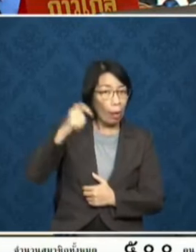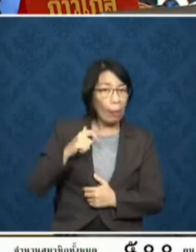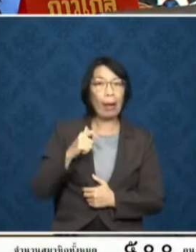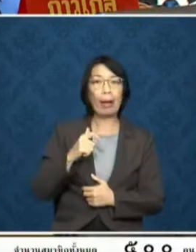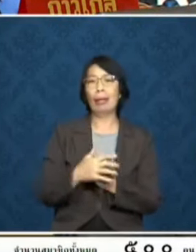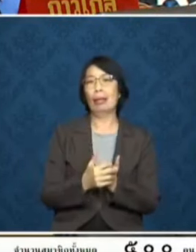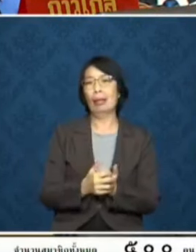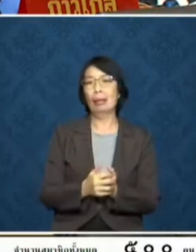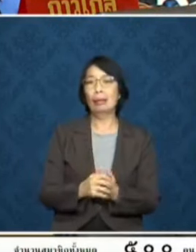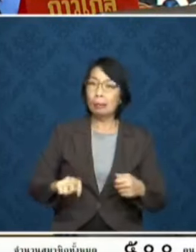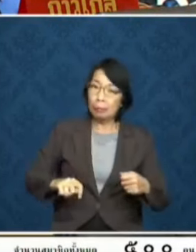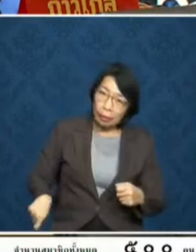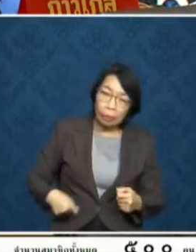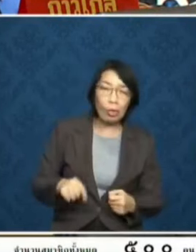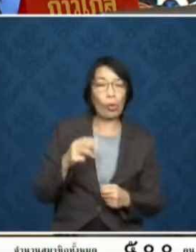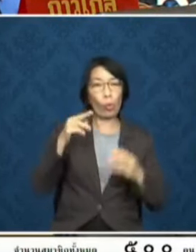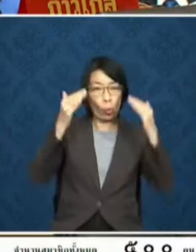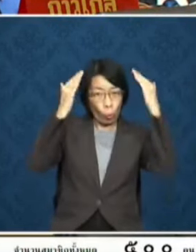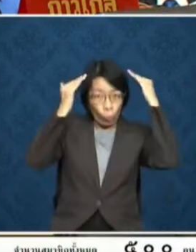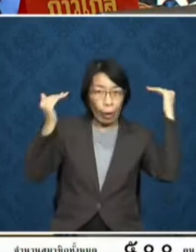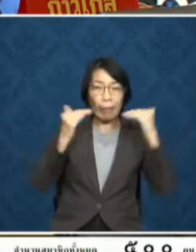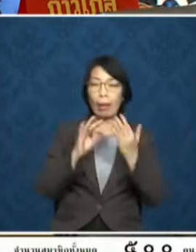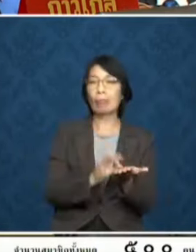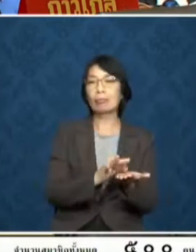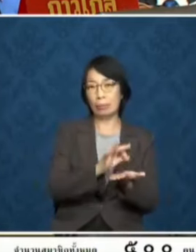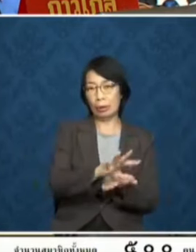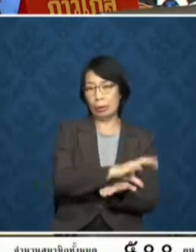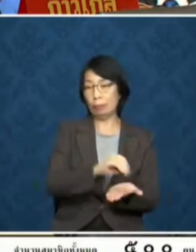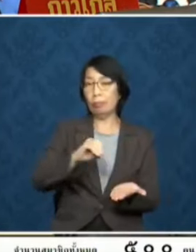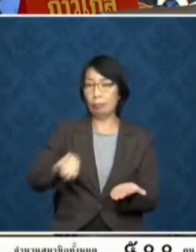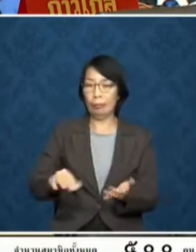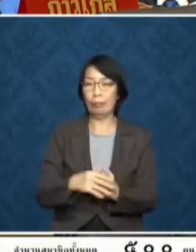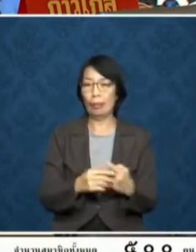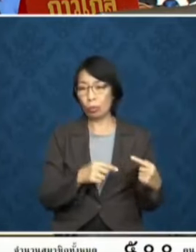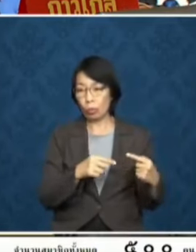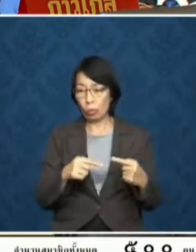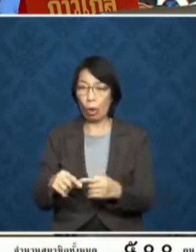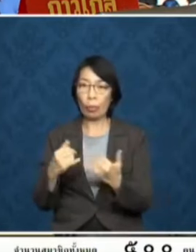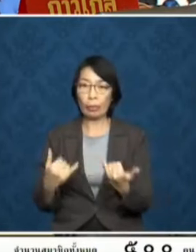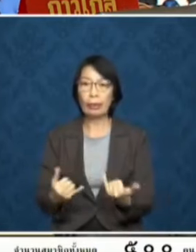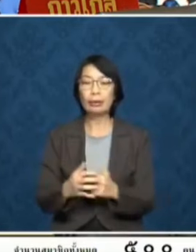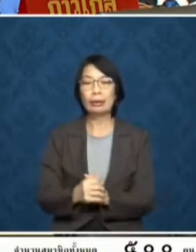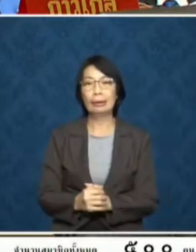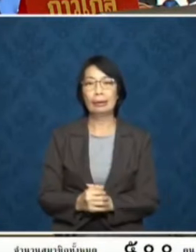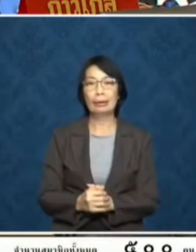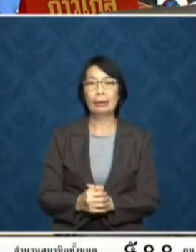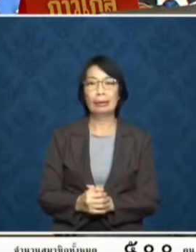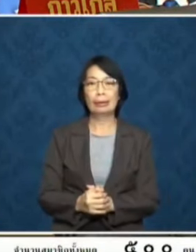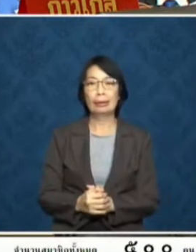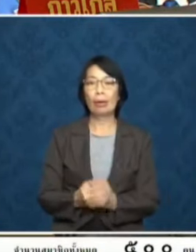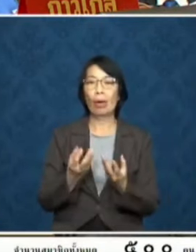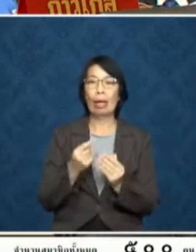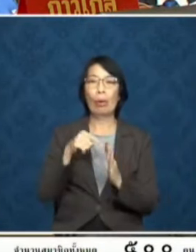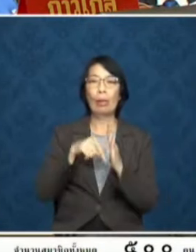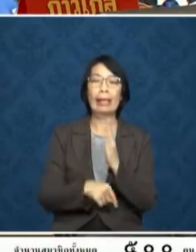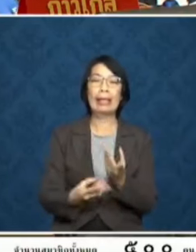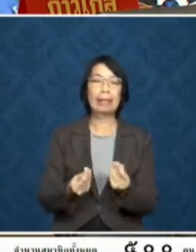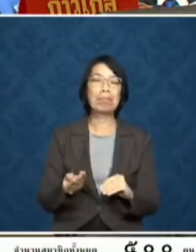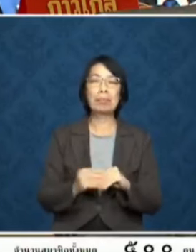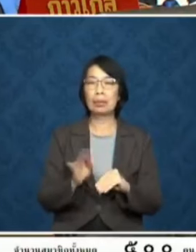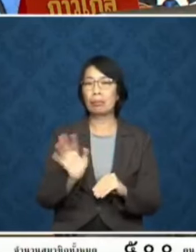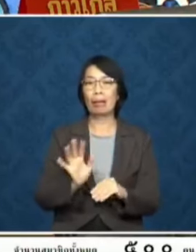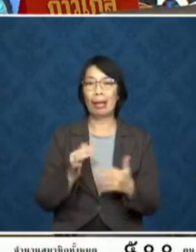งที่เป็นจุดสานต่อการซื้อไฟฟ้าข้ามพรมแดนต่อเนื่องมาจนถึงปัจจุบันนี้ค่ะดิฉันจะไม่ได้ขอลงรายละเอียดในนี้นะคะจ